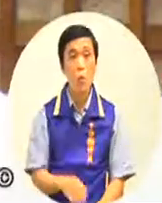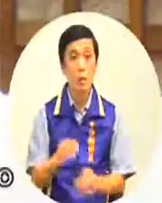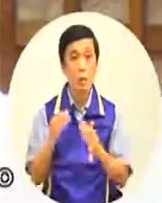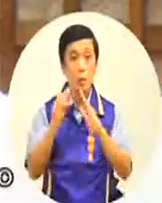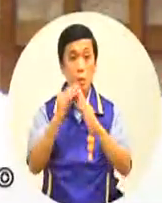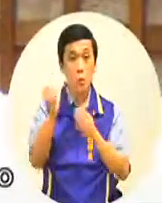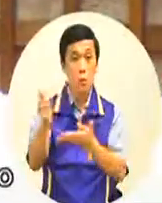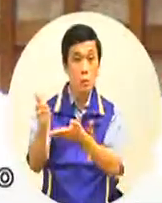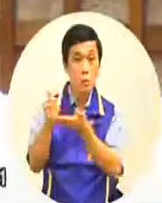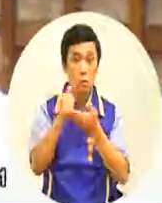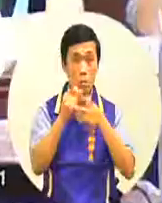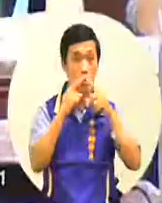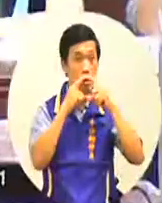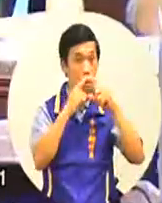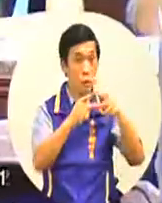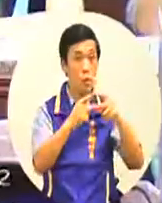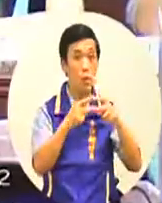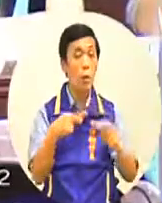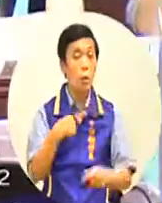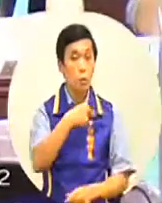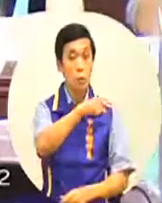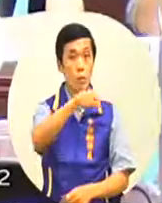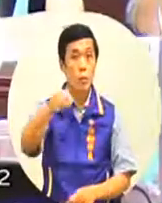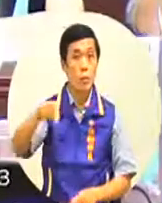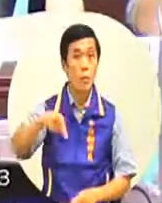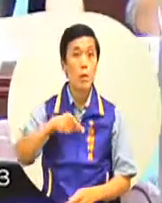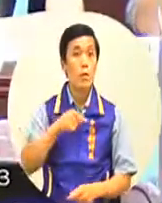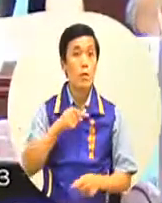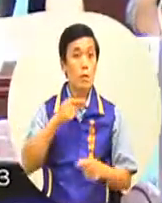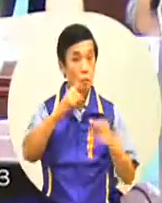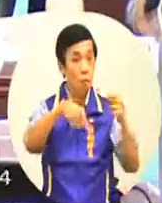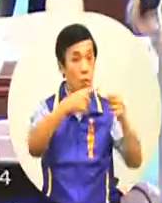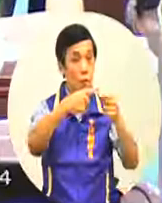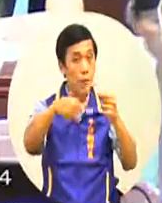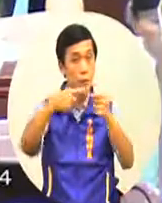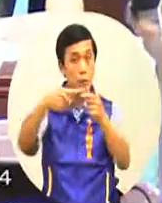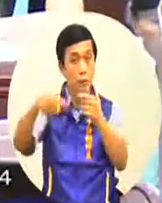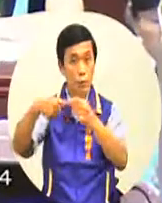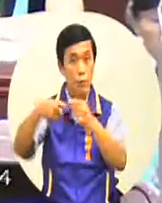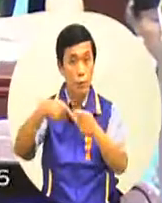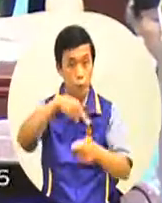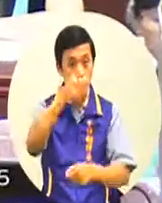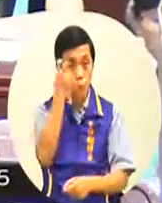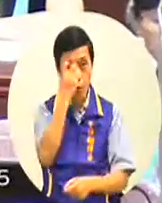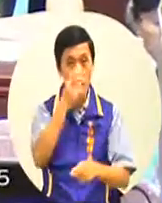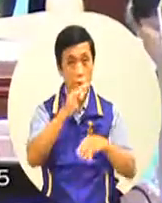复。 我们每一年都会去检查。